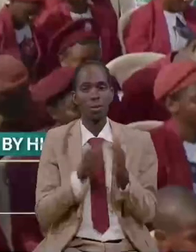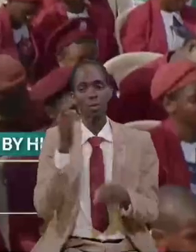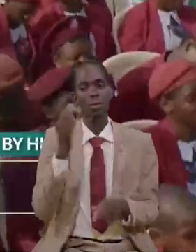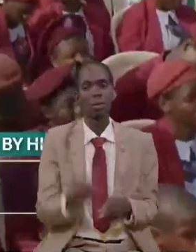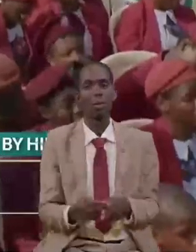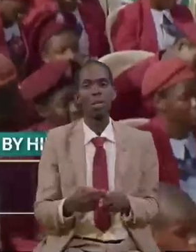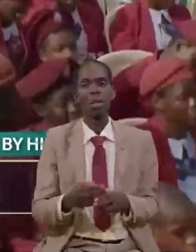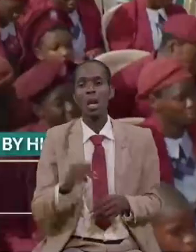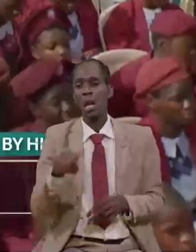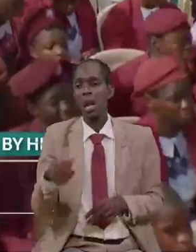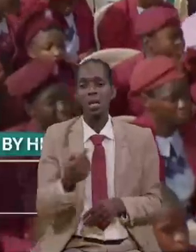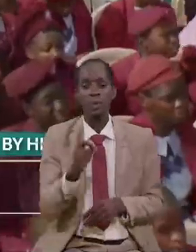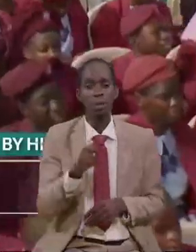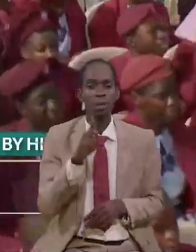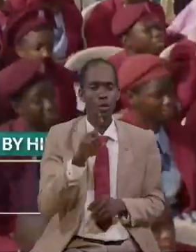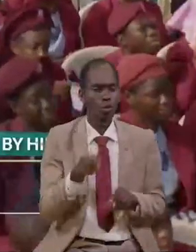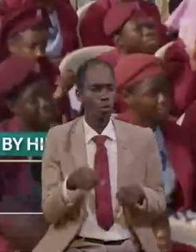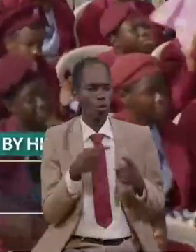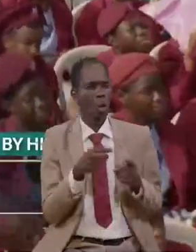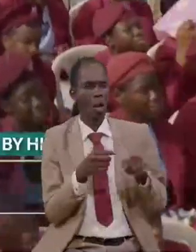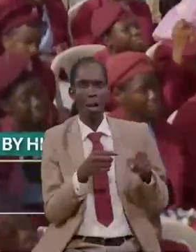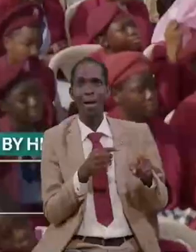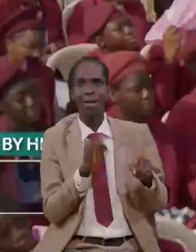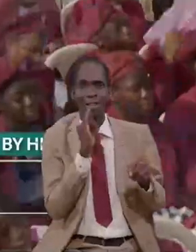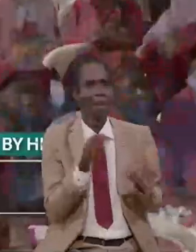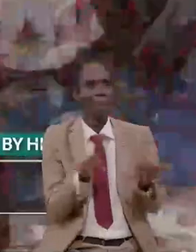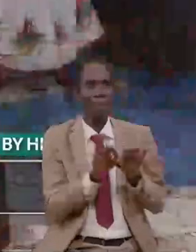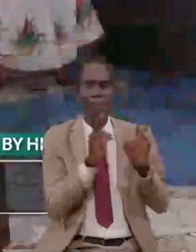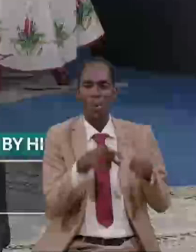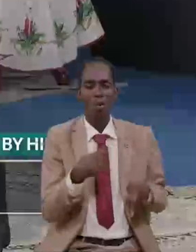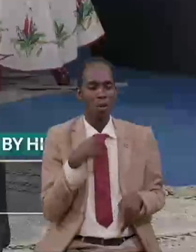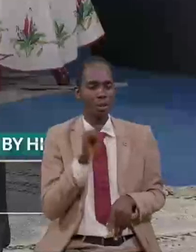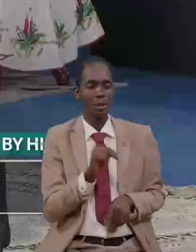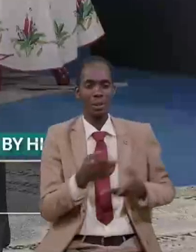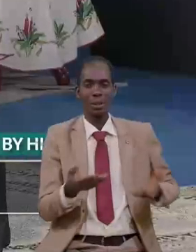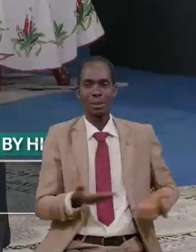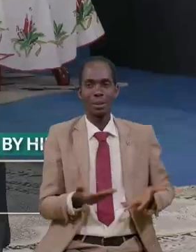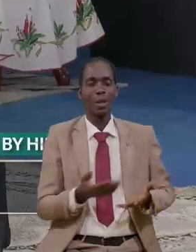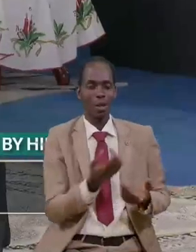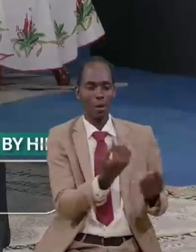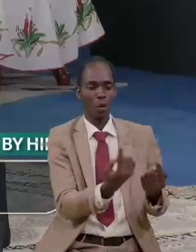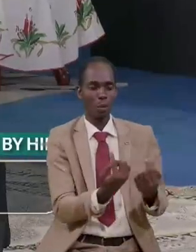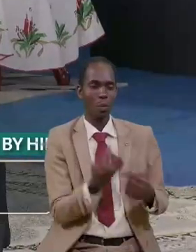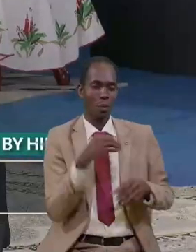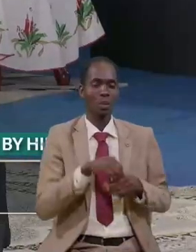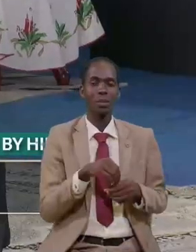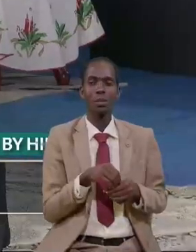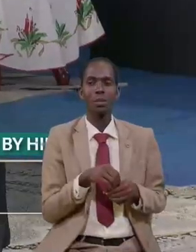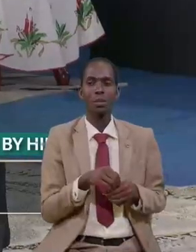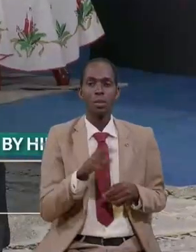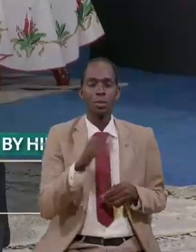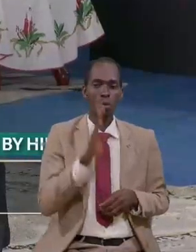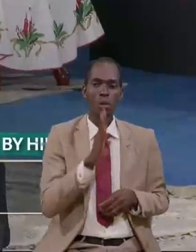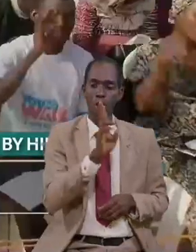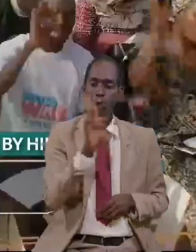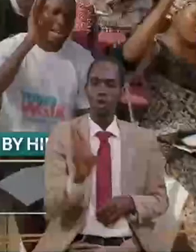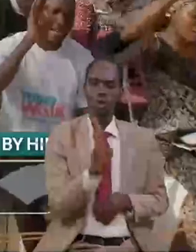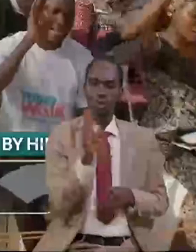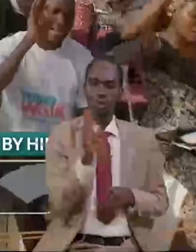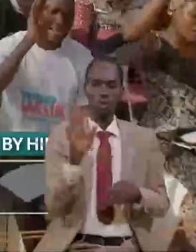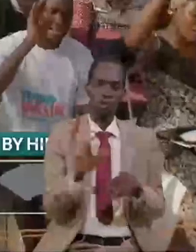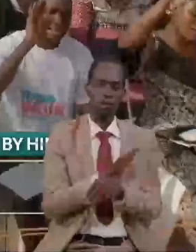Partout tu vas, on dit, ah, oh, c'est celui qu'on cherche. Et où était-ce que tu viens? Tu seras